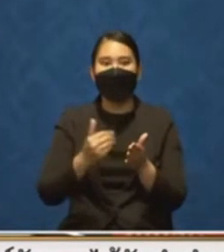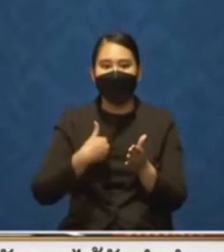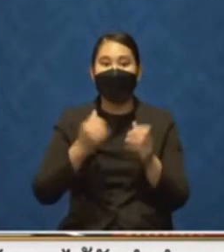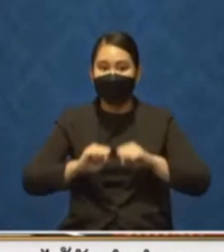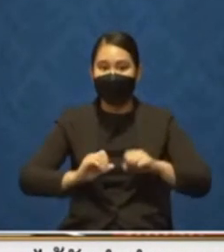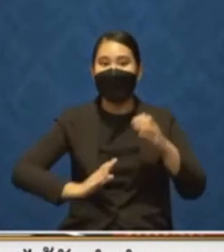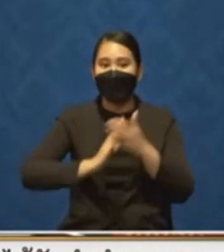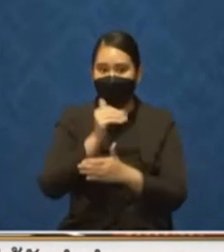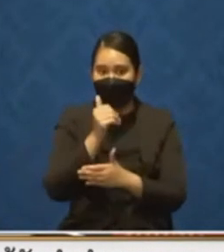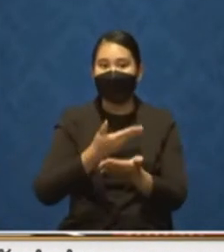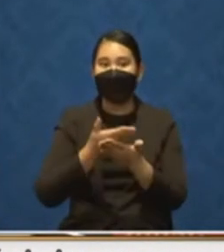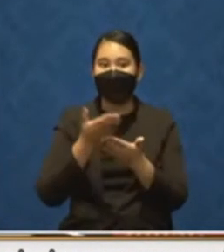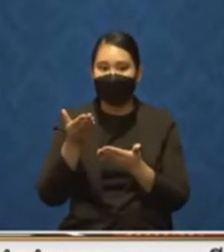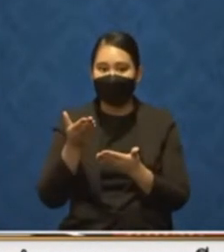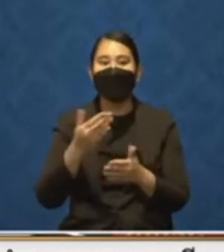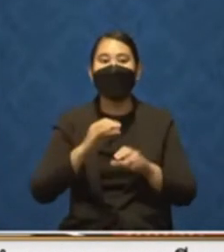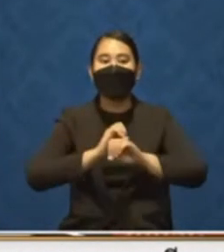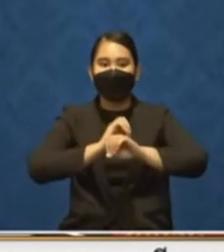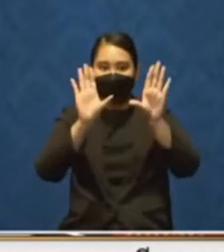ครับ